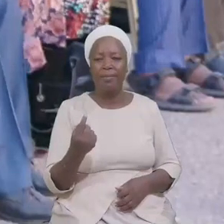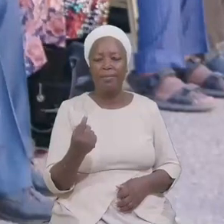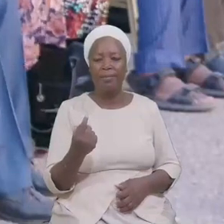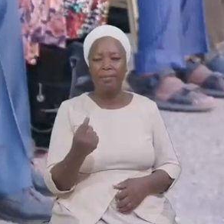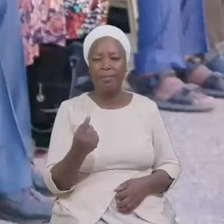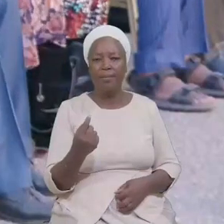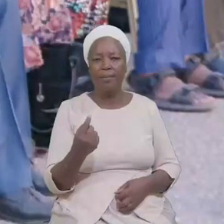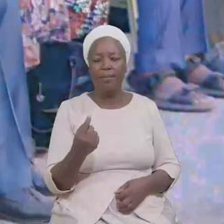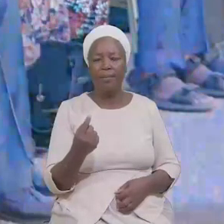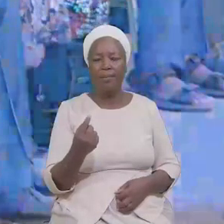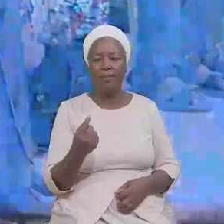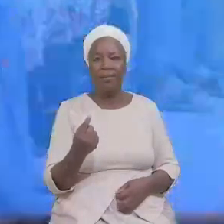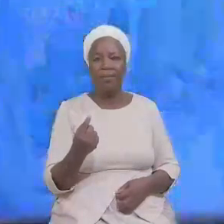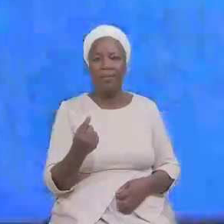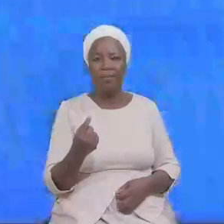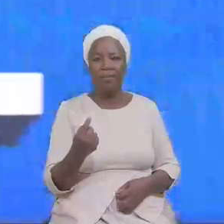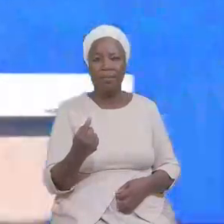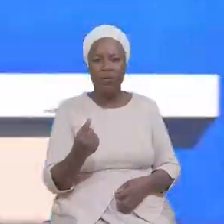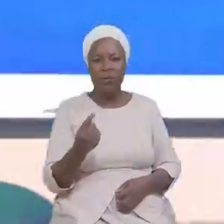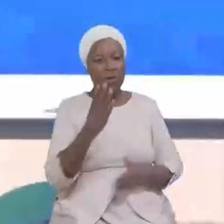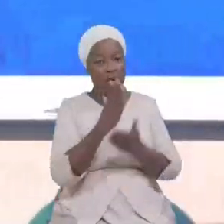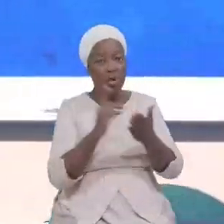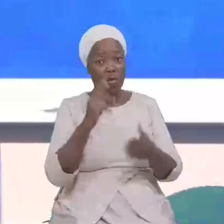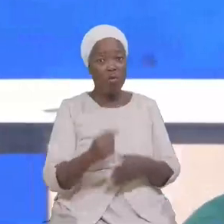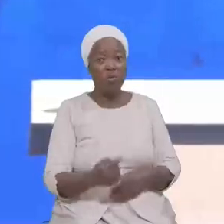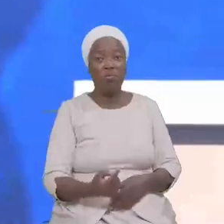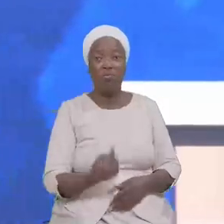restez, confiez-vous en lui en tout temps.